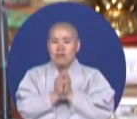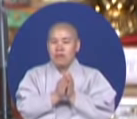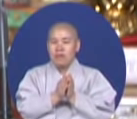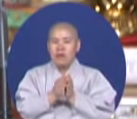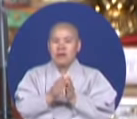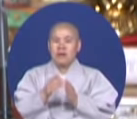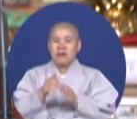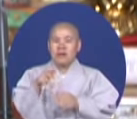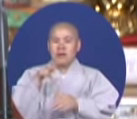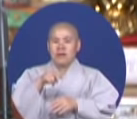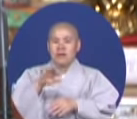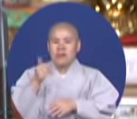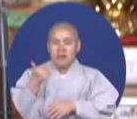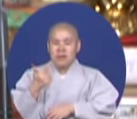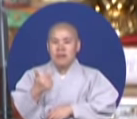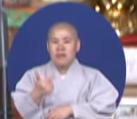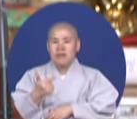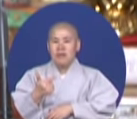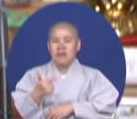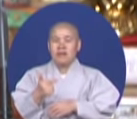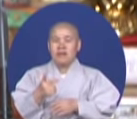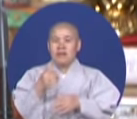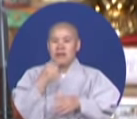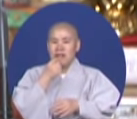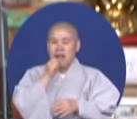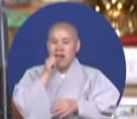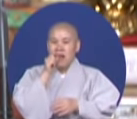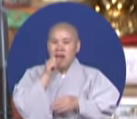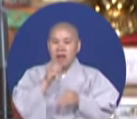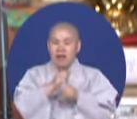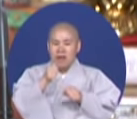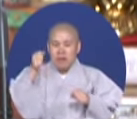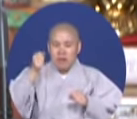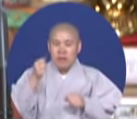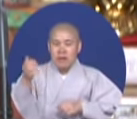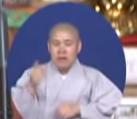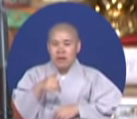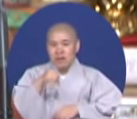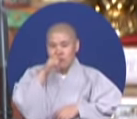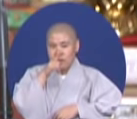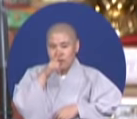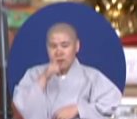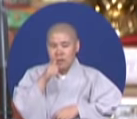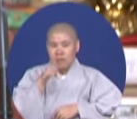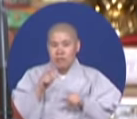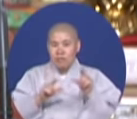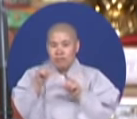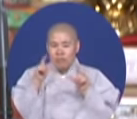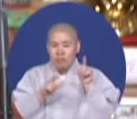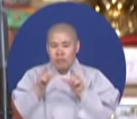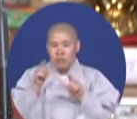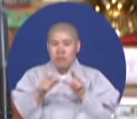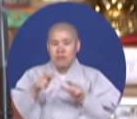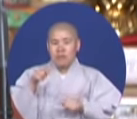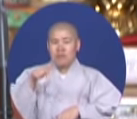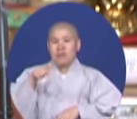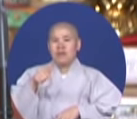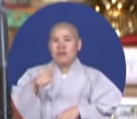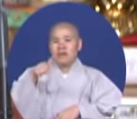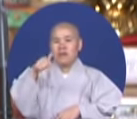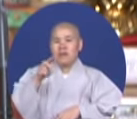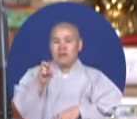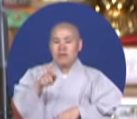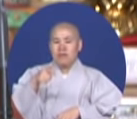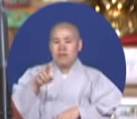든 게 금강이거든요. 그게 세방망이 들고 있는 신장을 금강신장이라고 그럽니다. 이 금강이 새 아닙니까? 근데